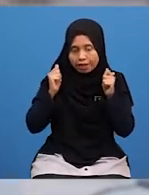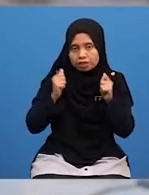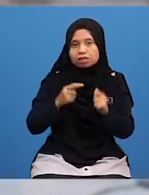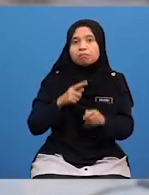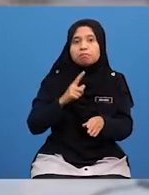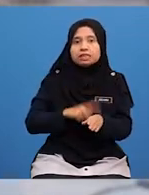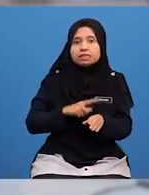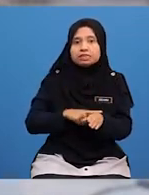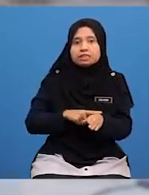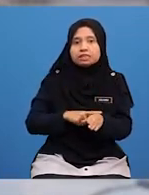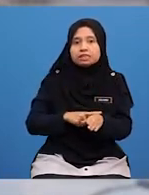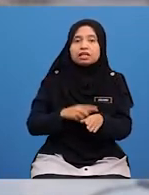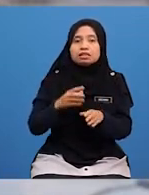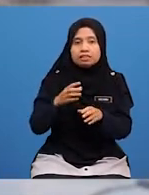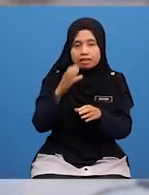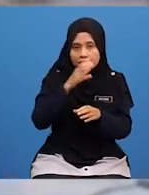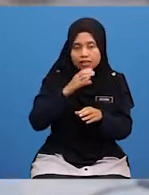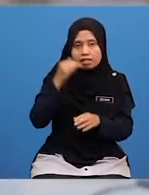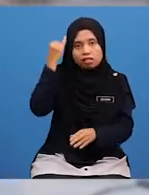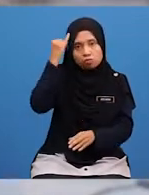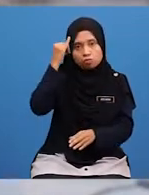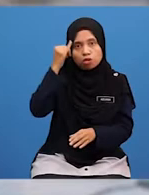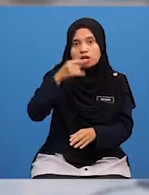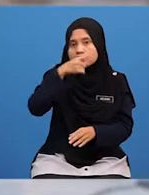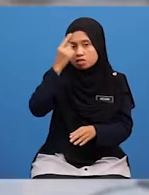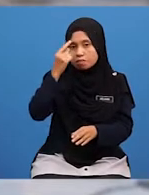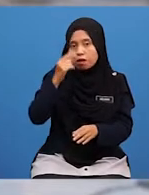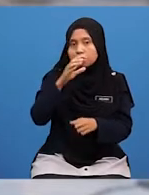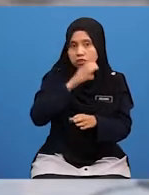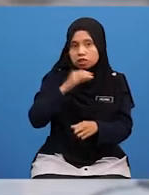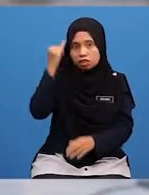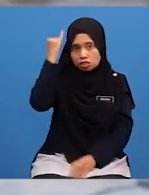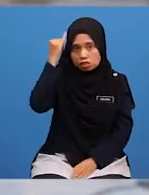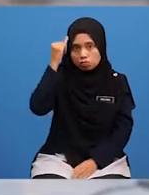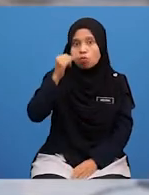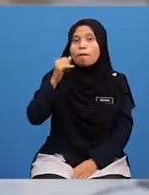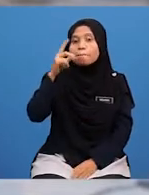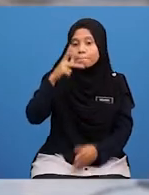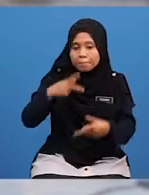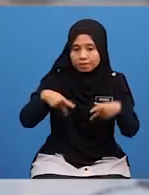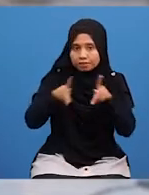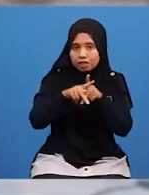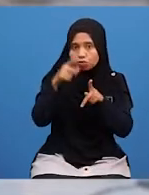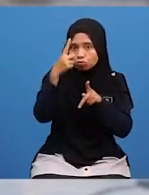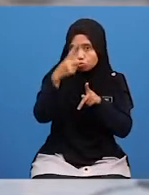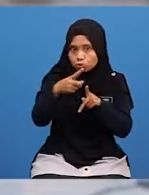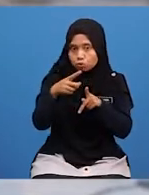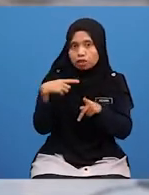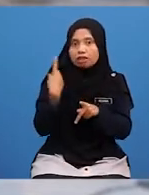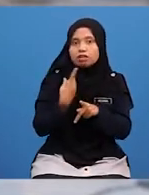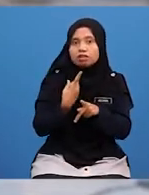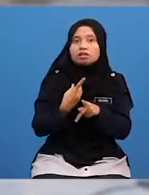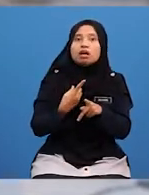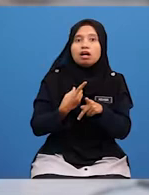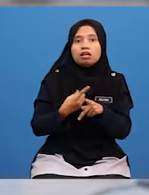tinggi ketika menuntut ilmu, kerana menuntut ilmu itu adalah penting untuk bekalan